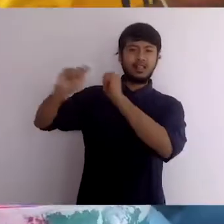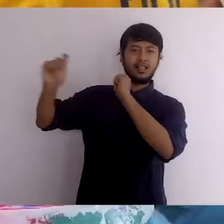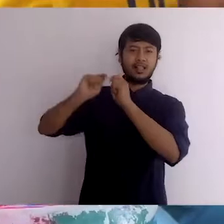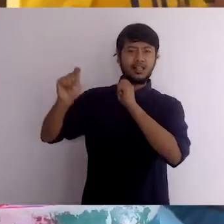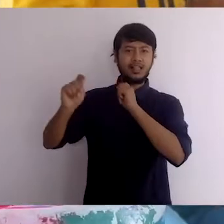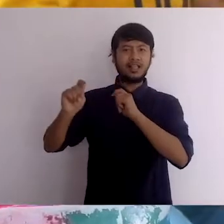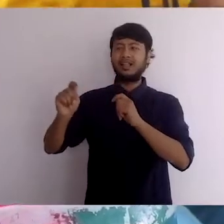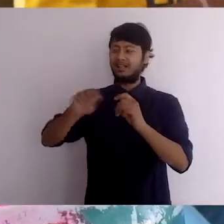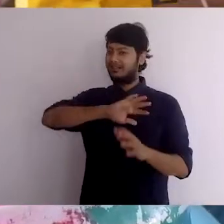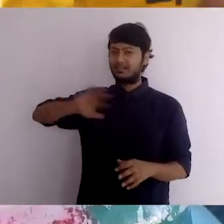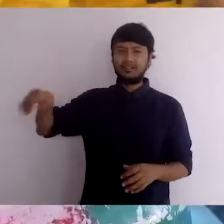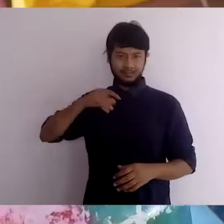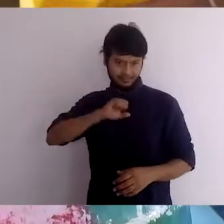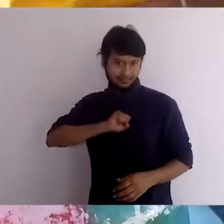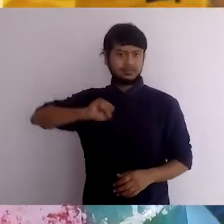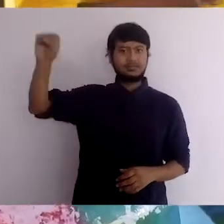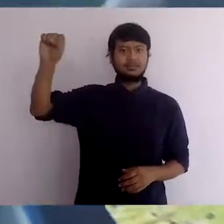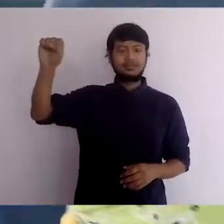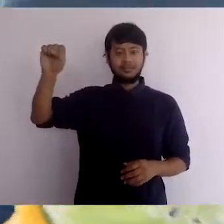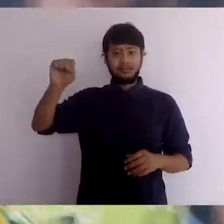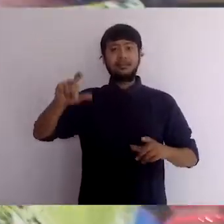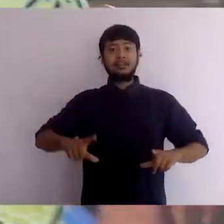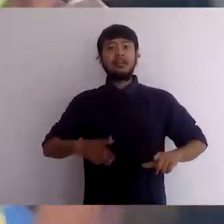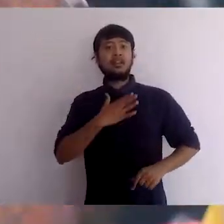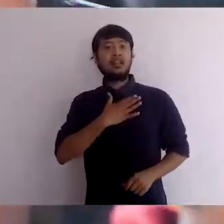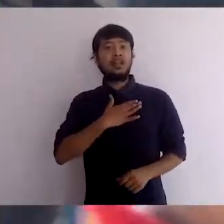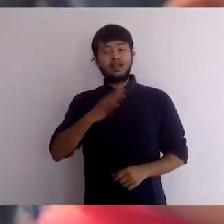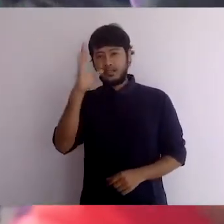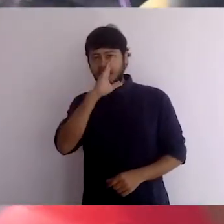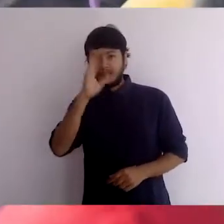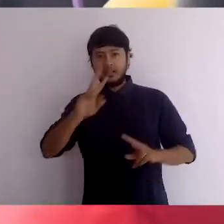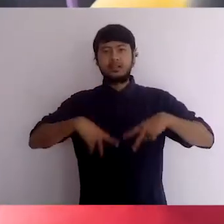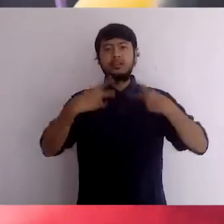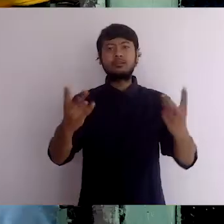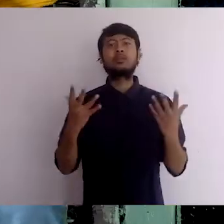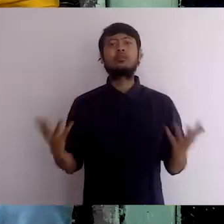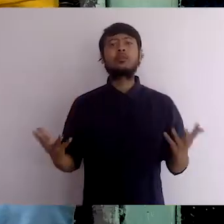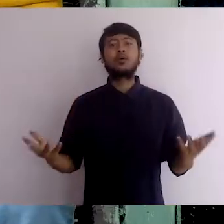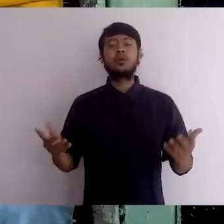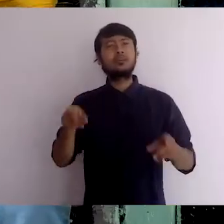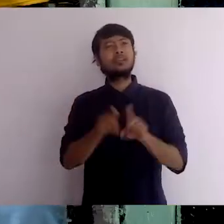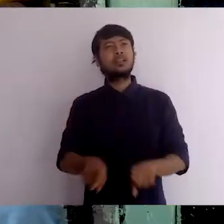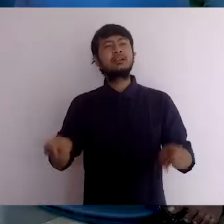जाएगा। कटेगा भ्रष्टाचार जब तू आवाज उठाएगा। सवाल है जिंदगी पर क्या है इसका जवाब,